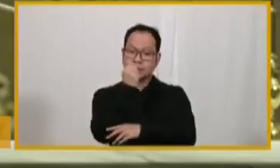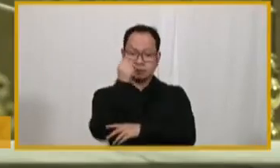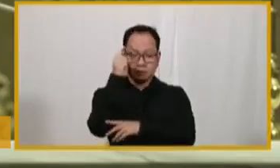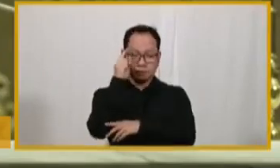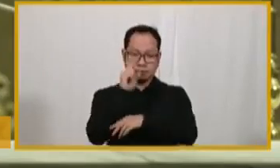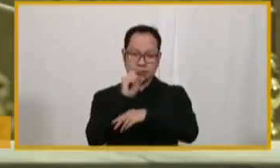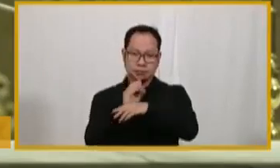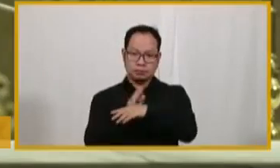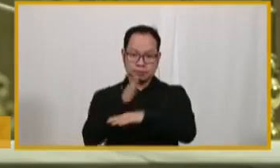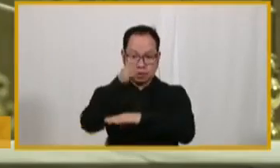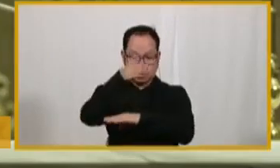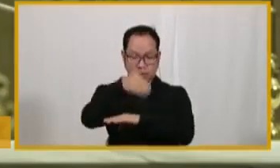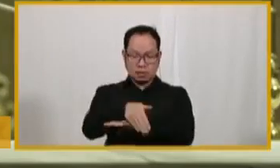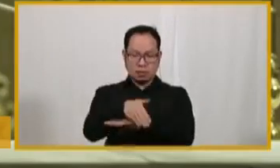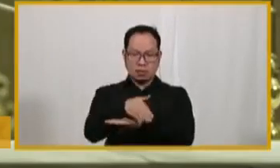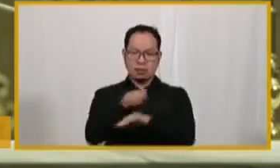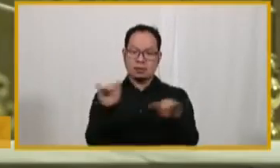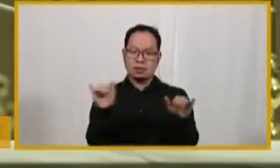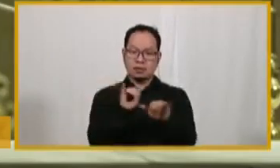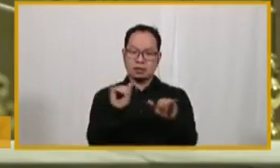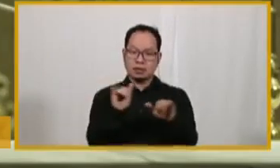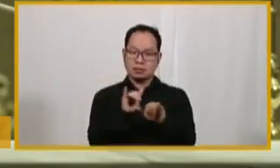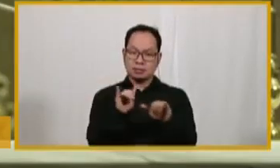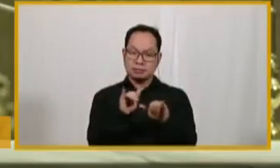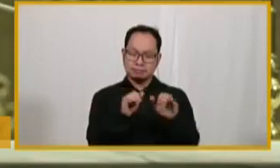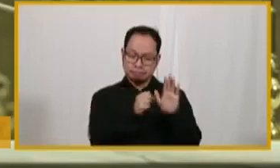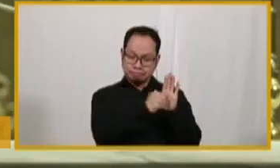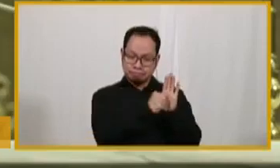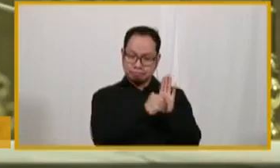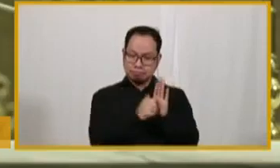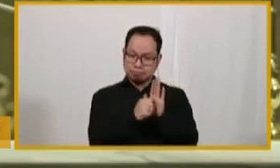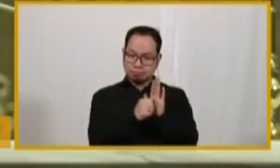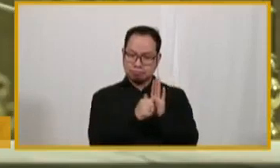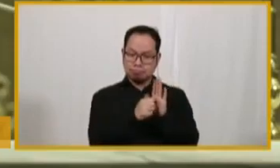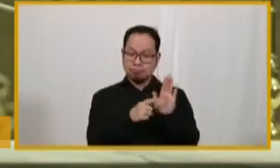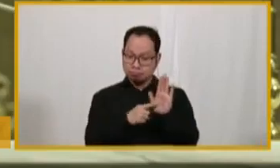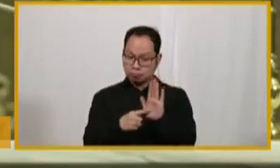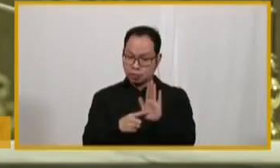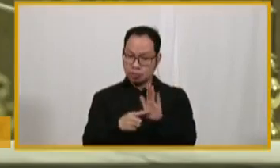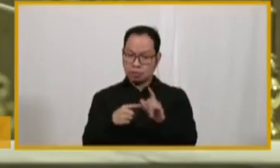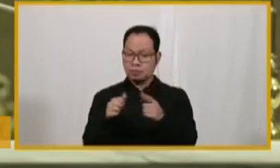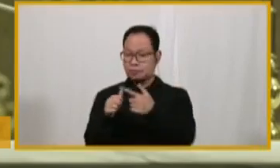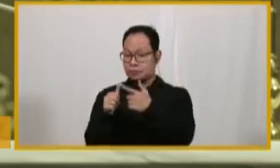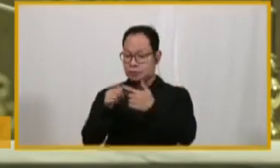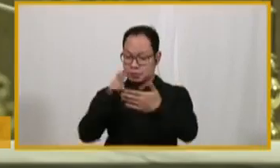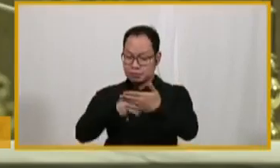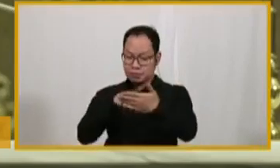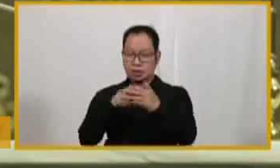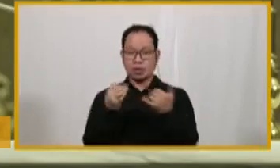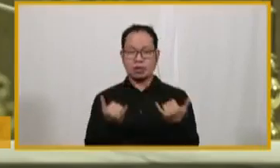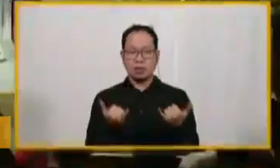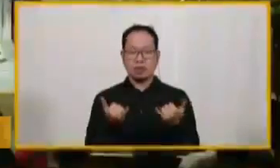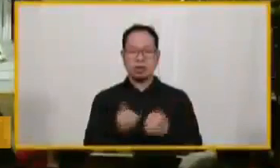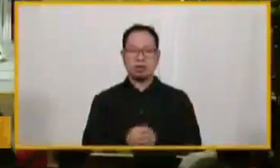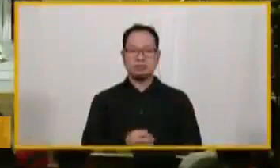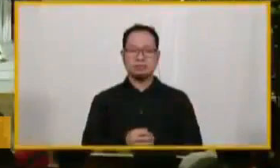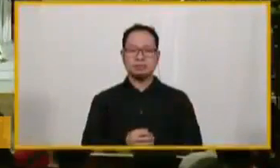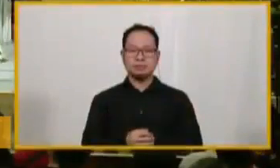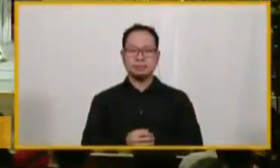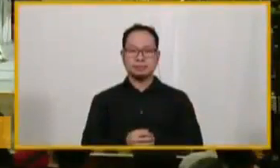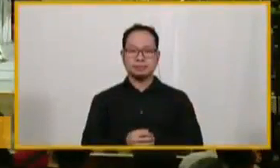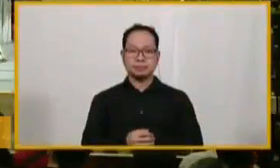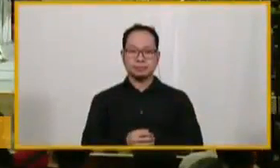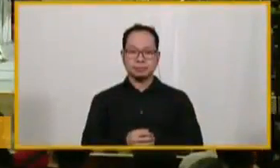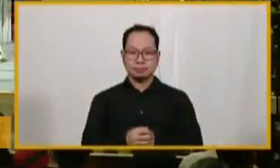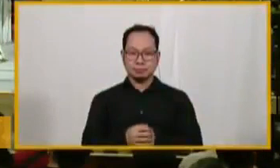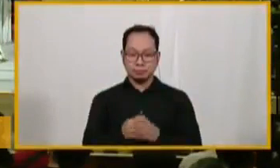pangpaskwa, katulad ng isinalarawan sa ating unang pagbasa ngayon.